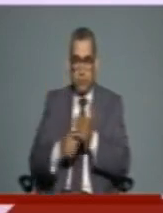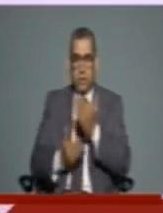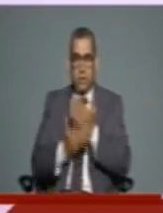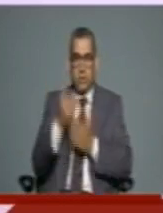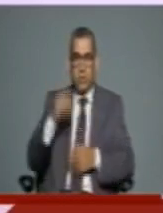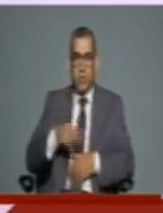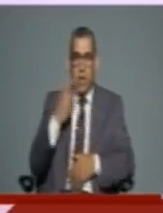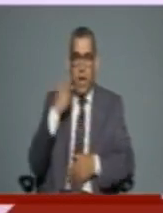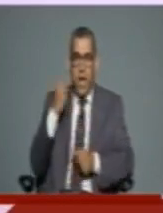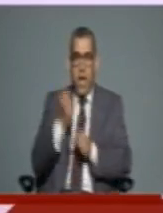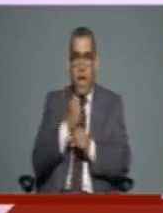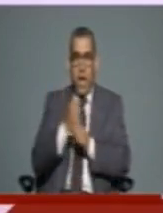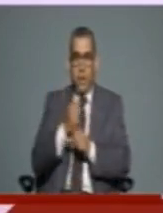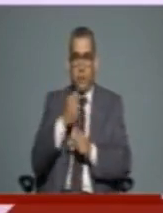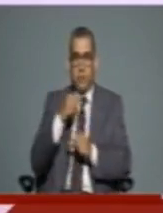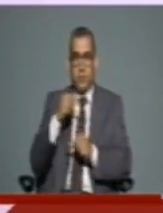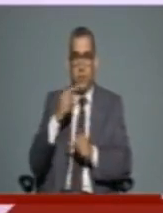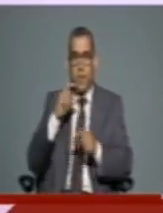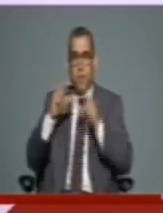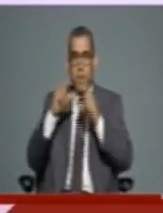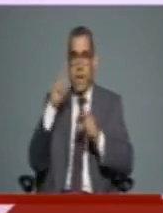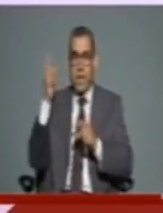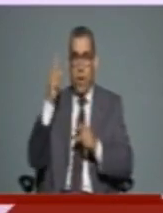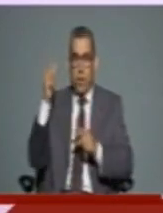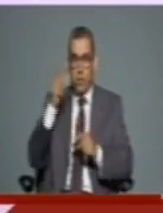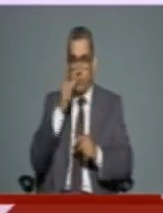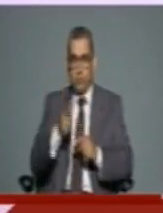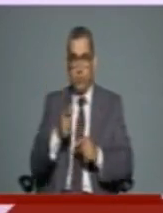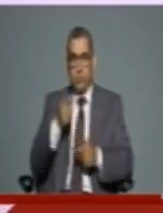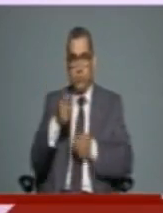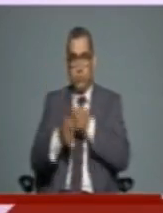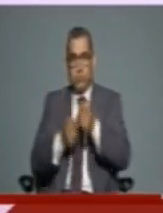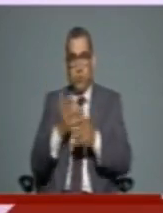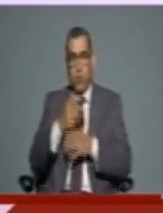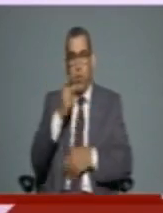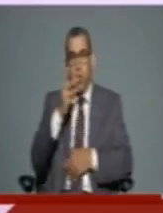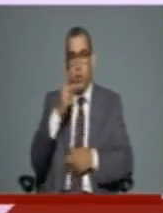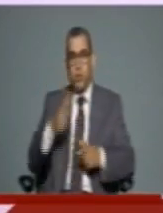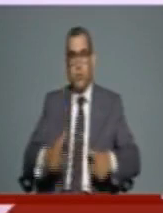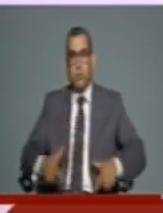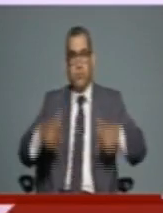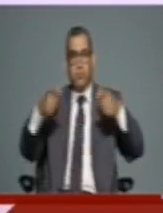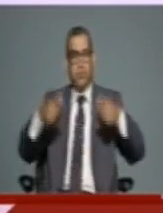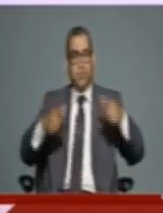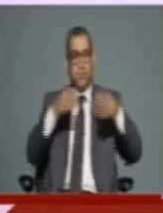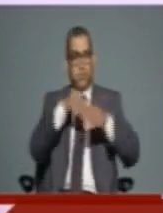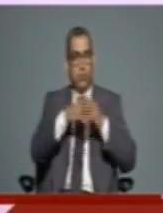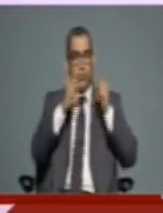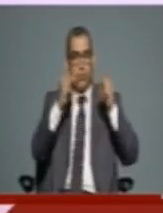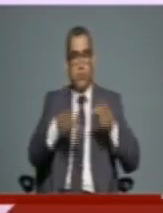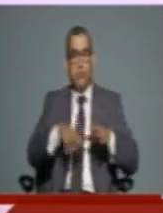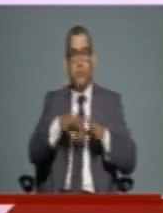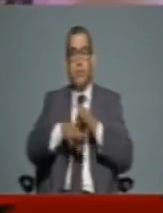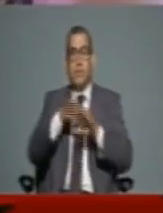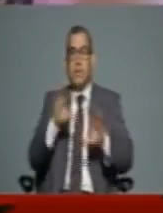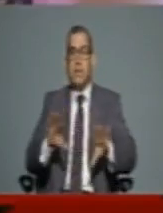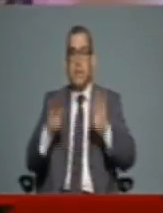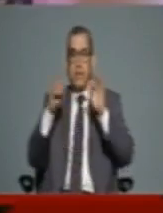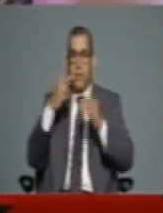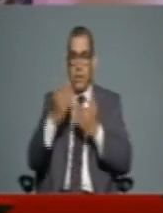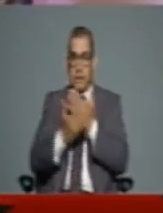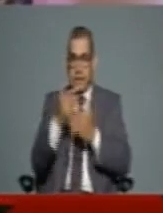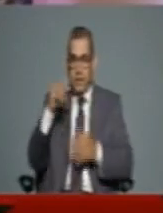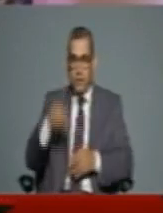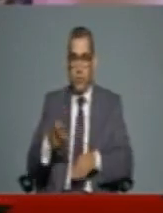بتاع البنك الدولي، وبحوالي 21 صومعة، منها صوامع جديدة، ومن أهمها